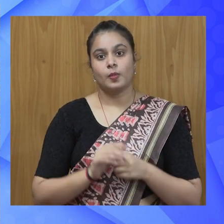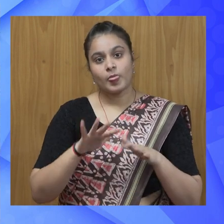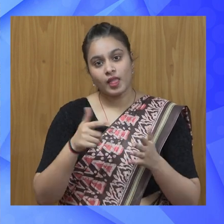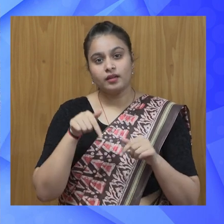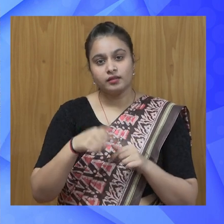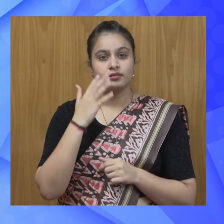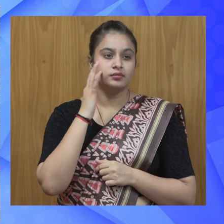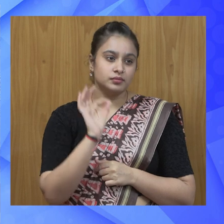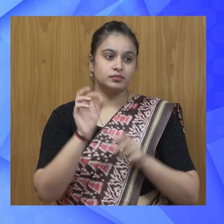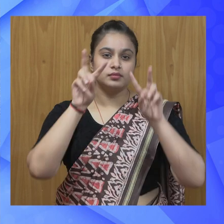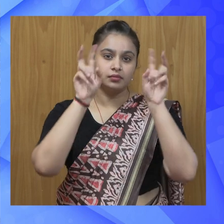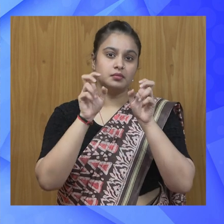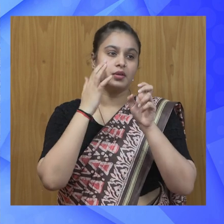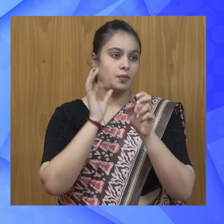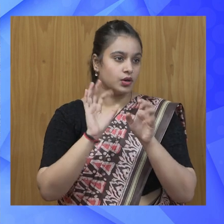महत्वपूर्ण विषय है ये